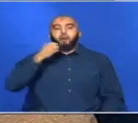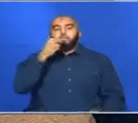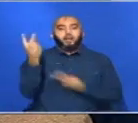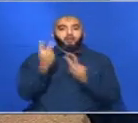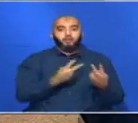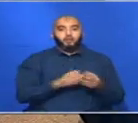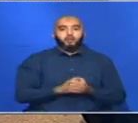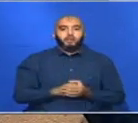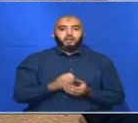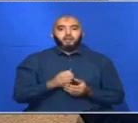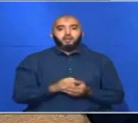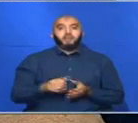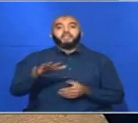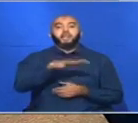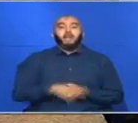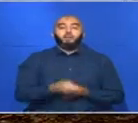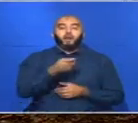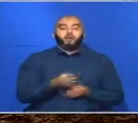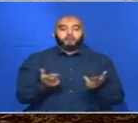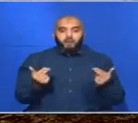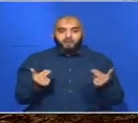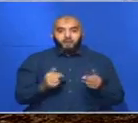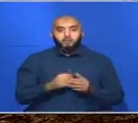اهلا وسهلا سلام عليكم